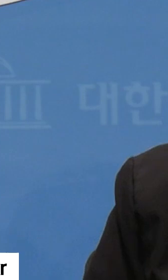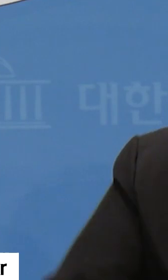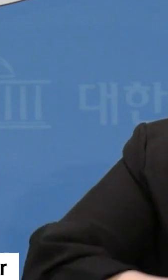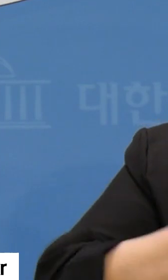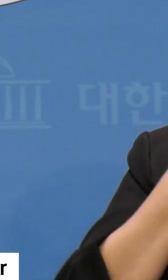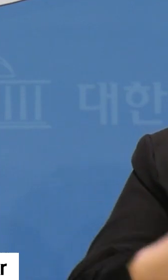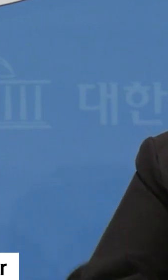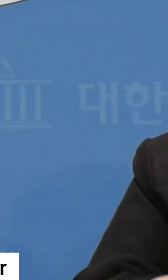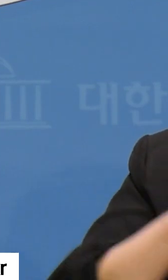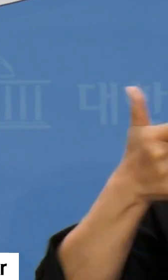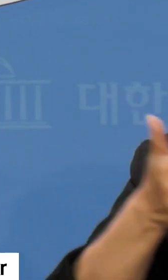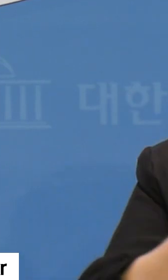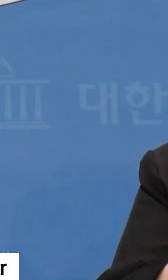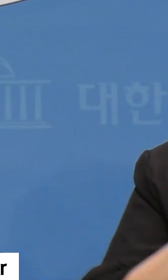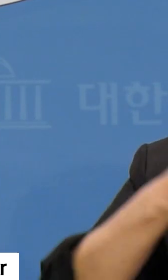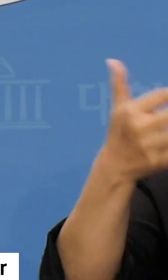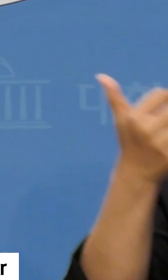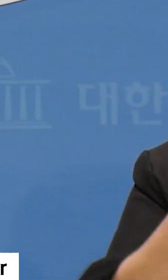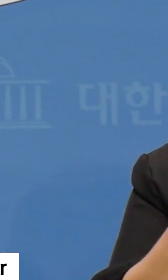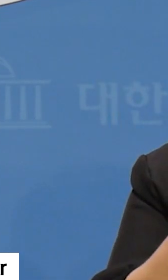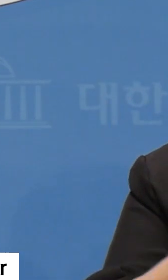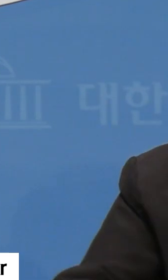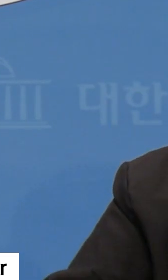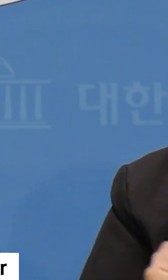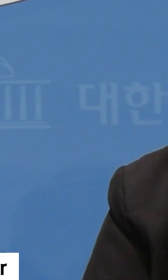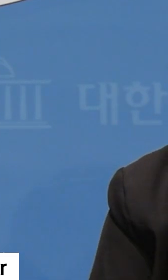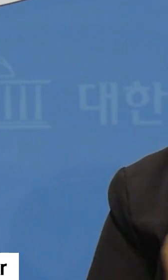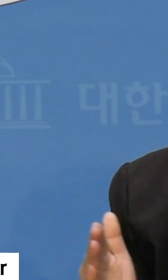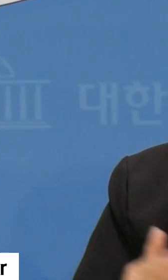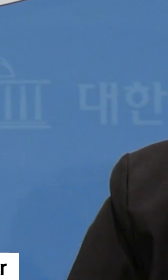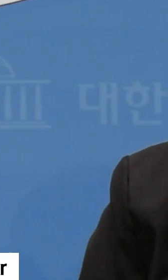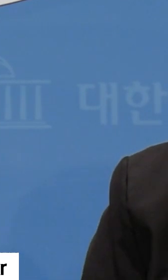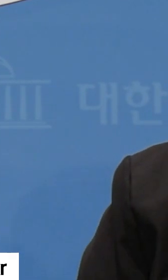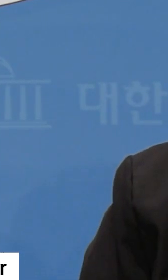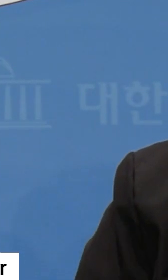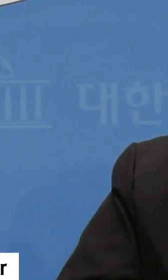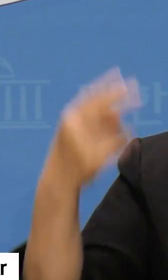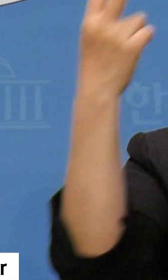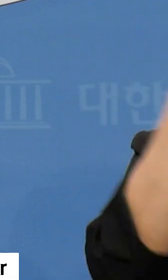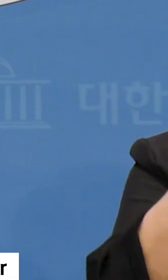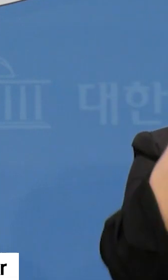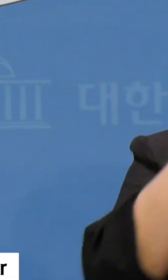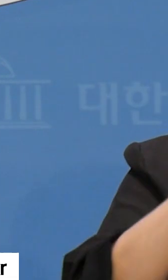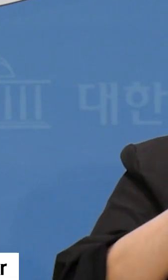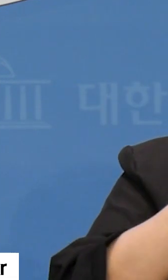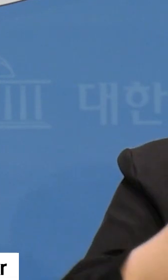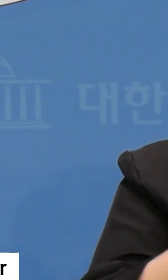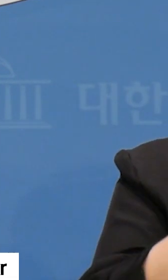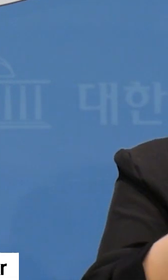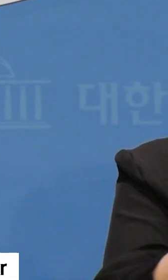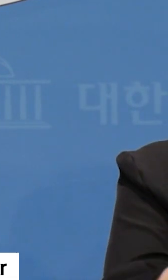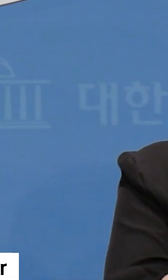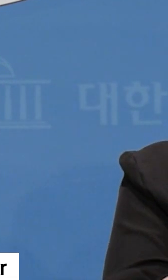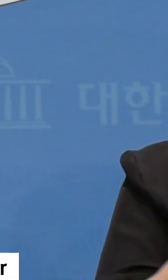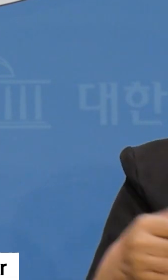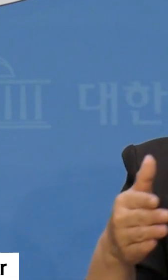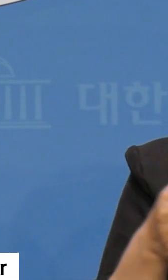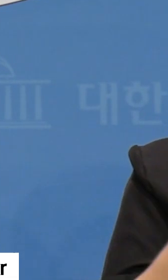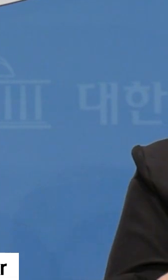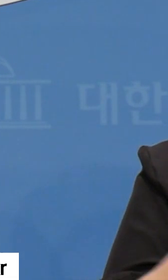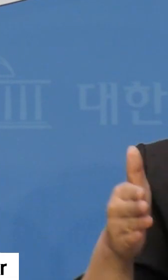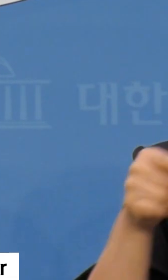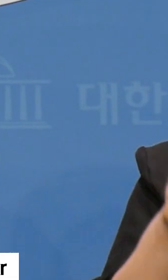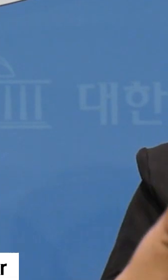않기 때문에 이제 국회가 나서야 된다라고 생각합니다. 검찰 독재 그리고 위법한 시행령으로 수사권을